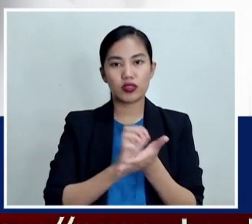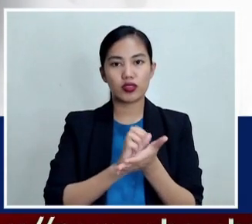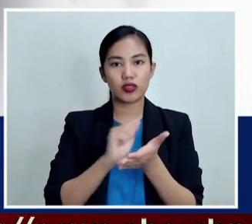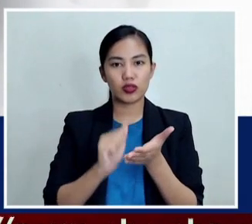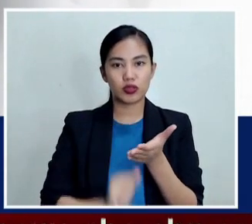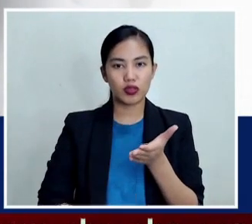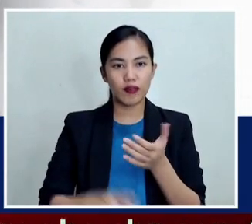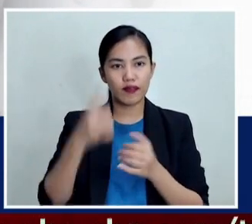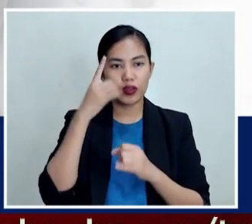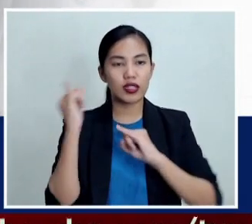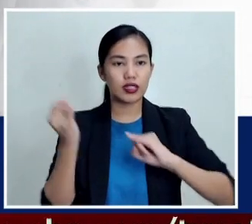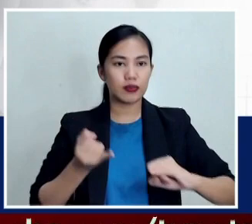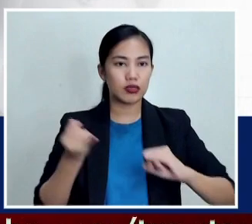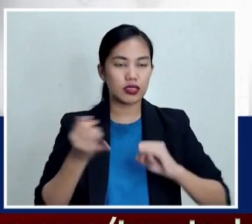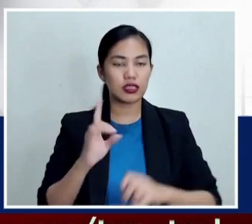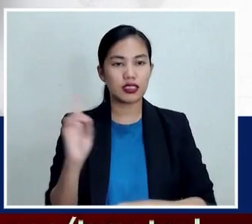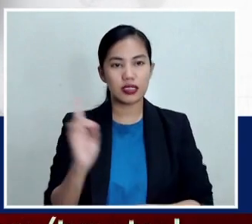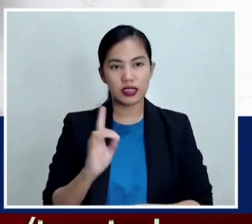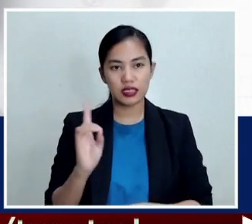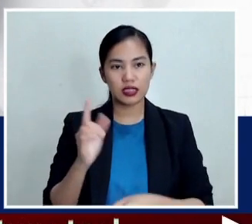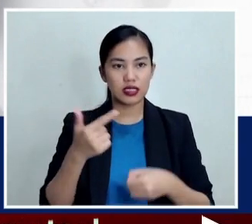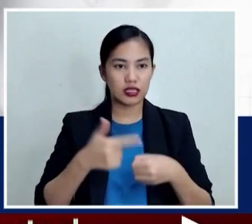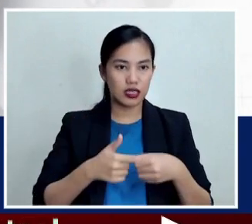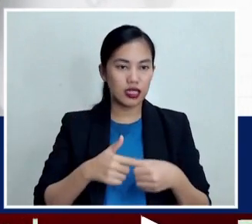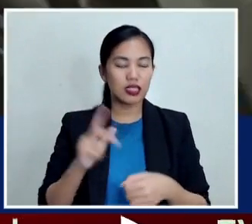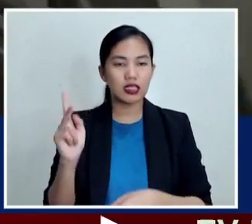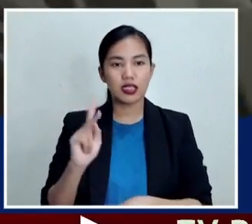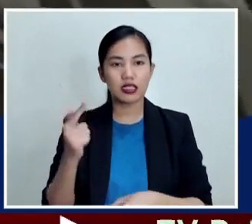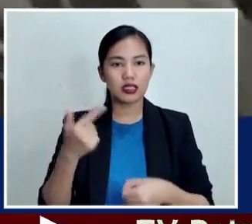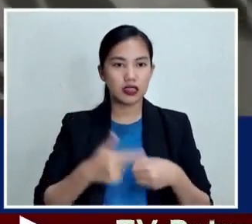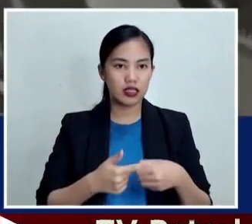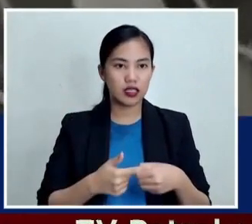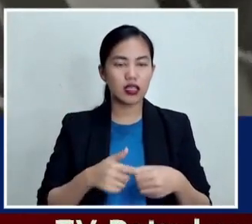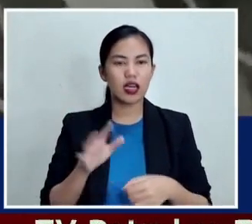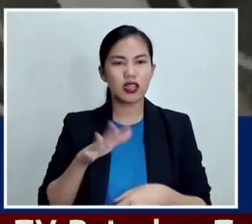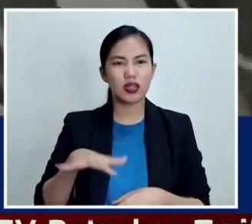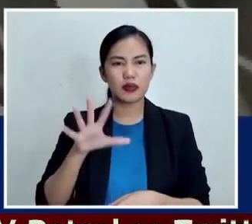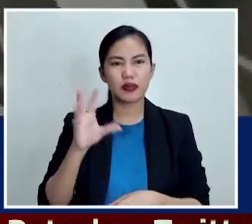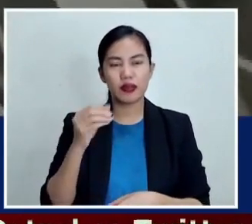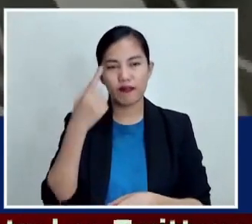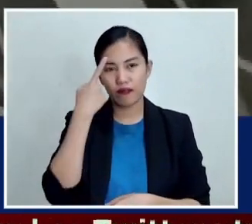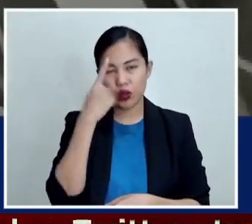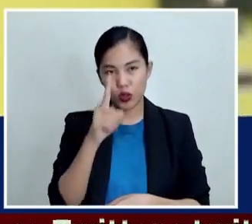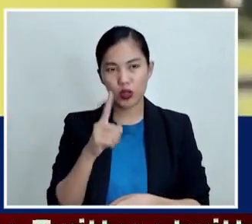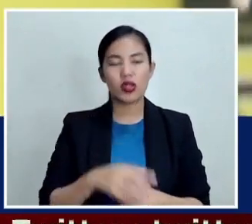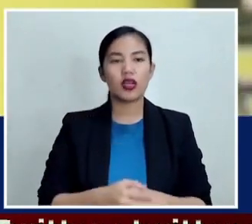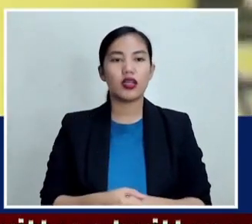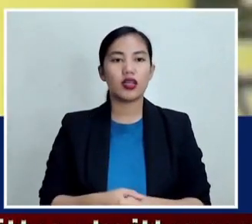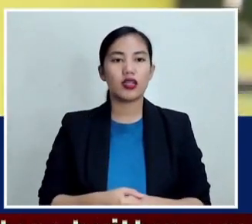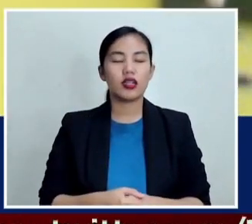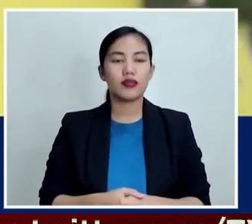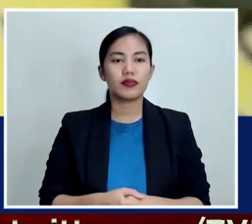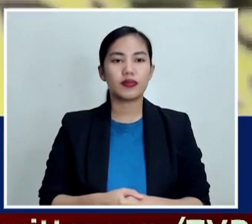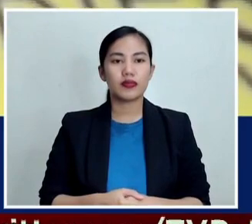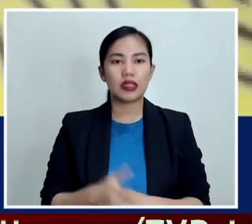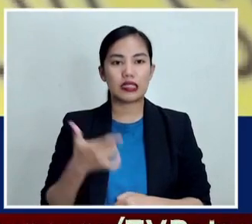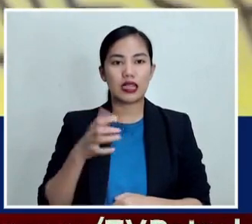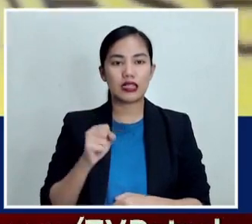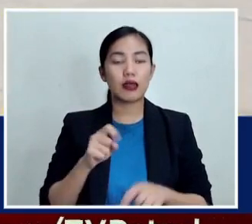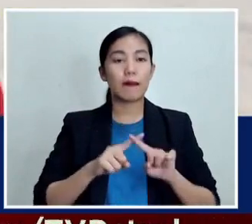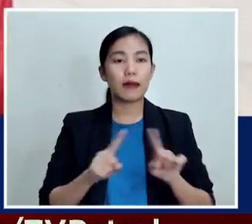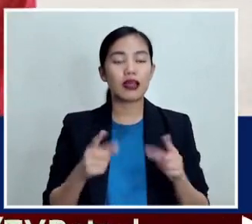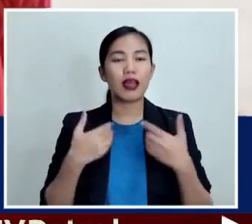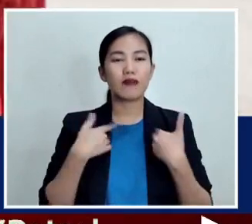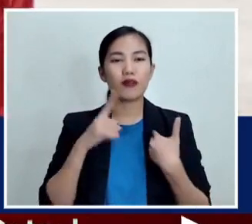imported diesel at kerosene at lagpas 1.50 sa gasolina. Pero may isang araw pa ng trading na pwedeng magtapyas